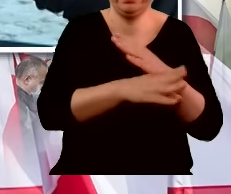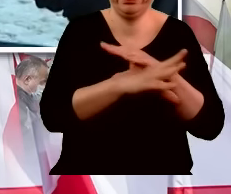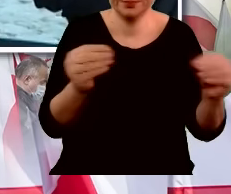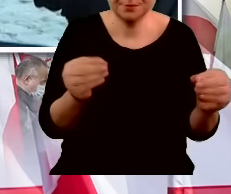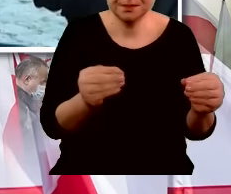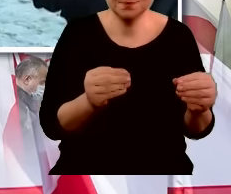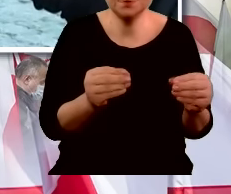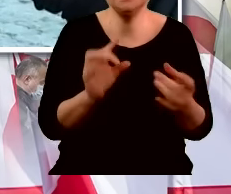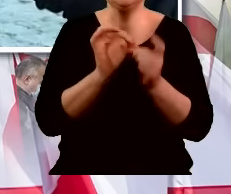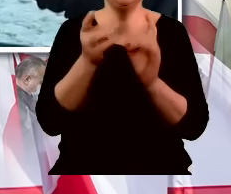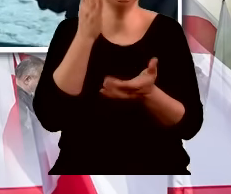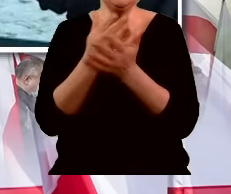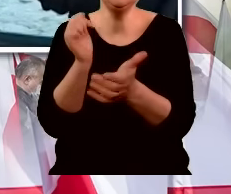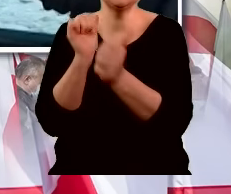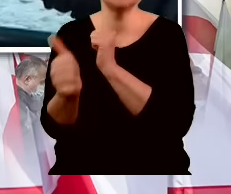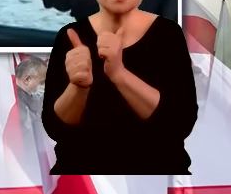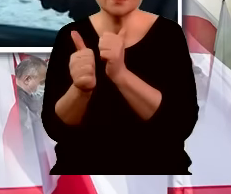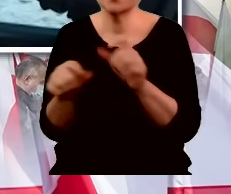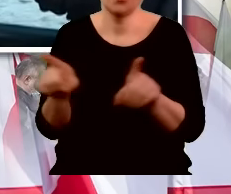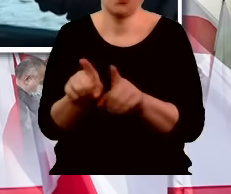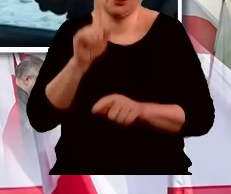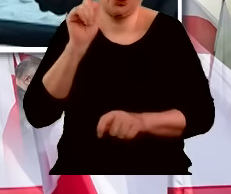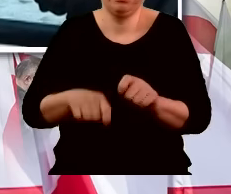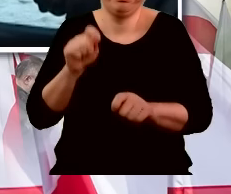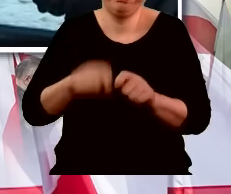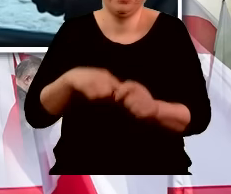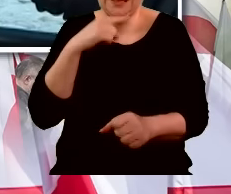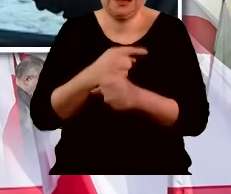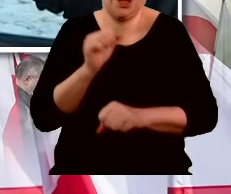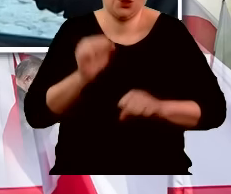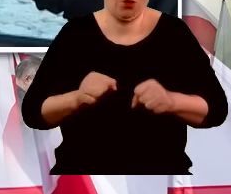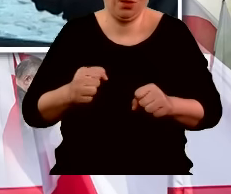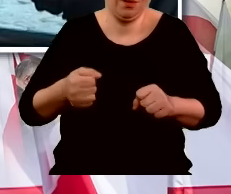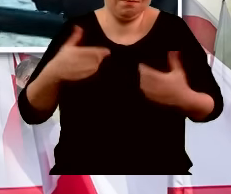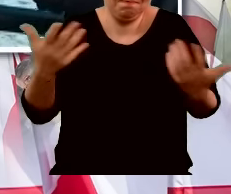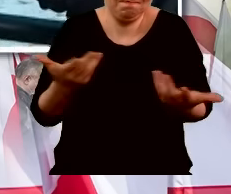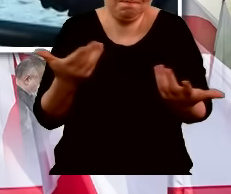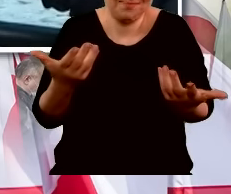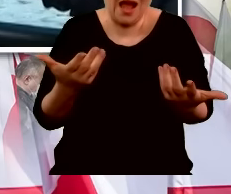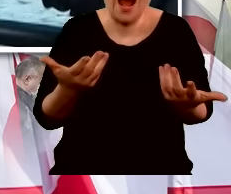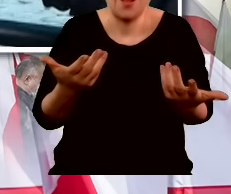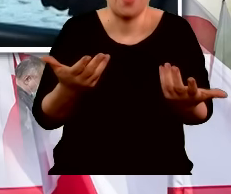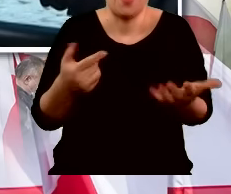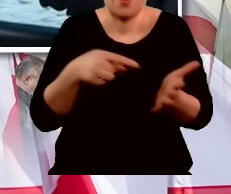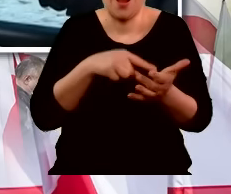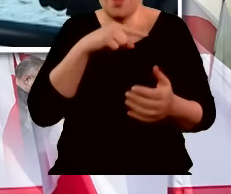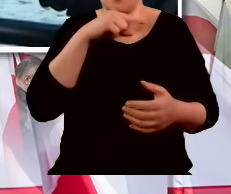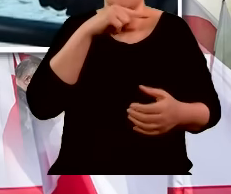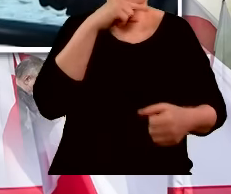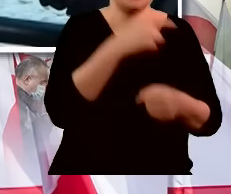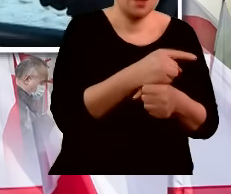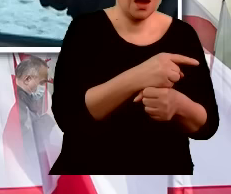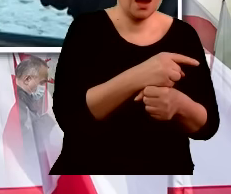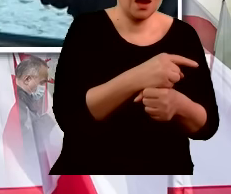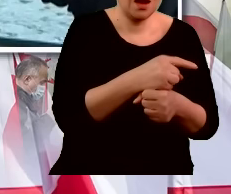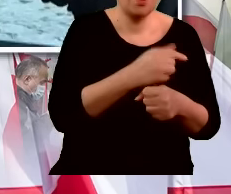wyłącznie automatyczna, nie byłoby kontroli sądowej takiej decyzji. A tu mamy sytuację taką, że musi postanowienie wydać marszałek, bo może